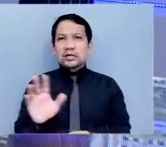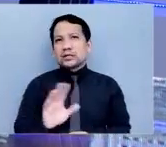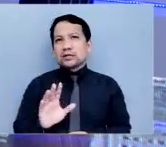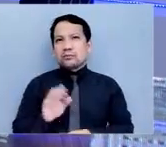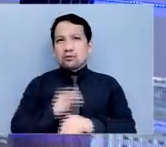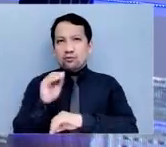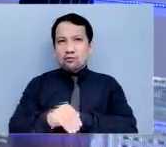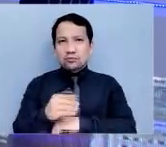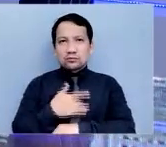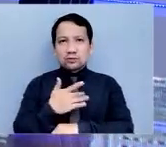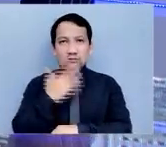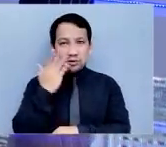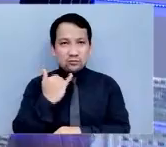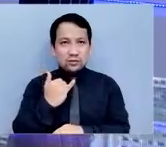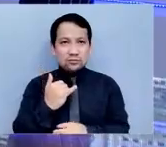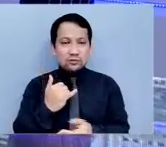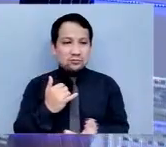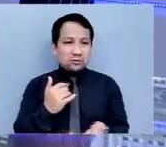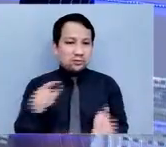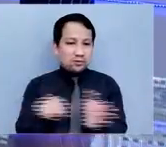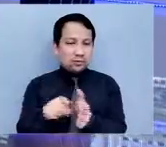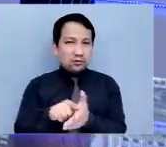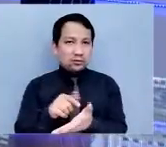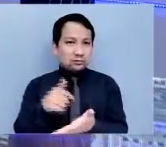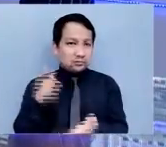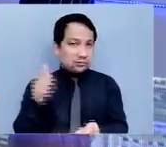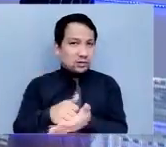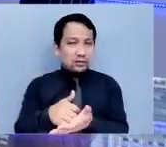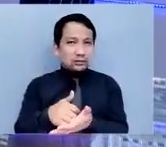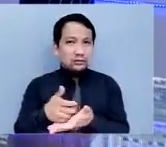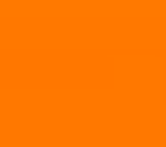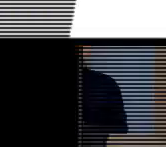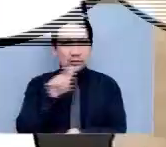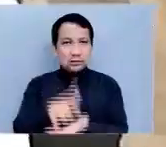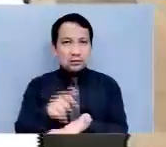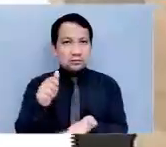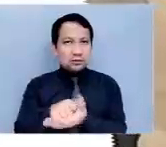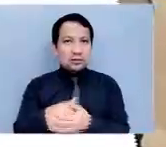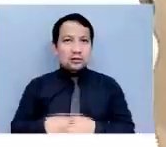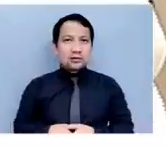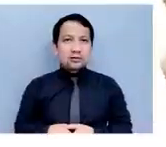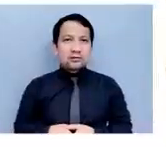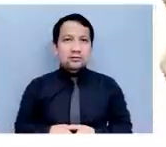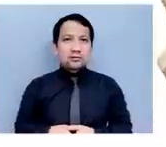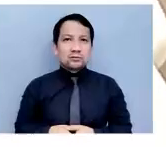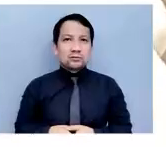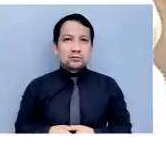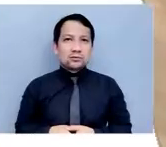mag-overreact dahil lang may entry ban. Nasa frontline ng balitang yan, si Camille Samonte. Ako, I'm never